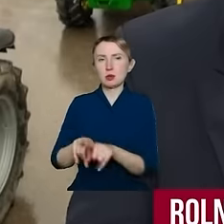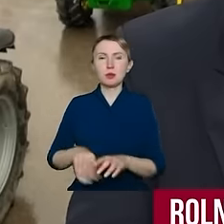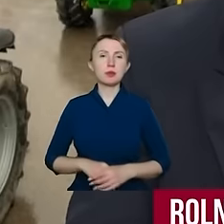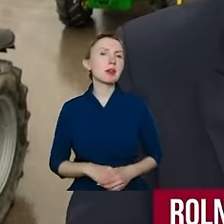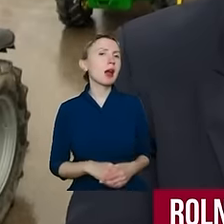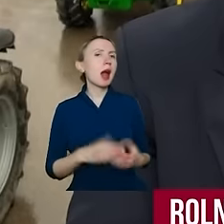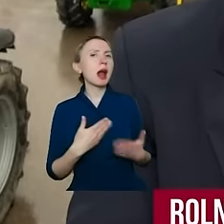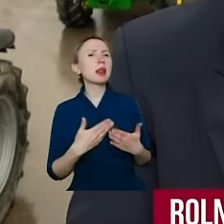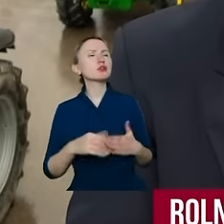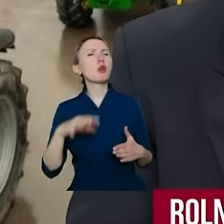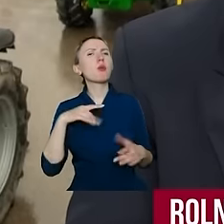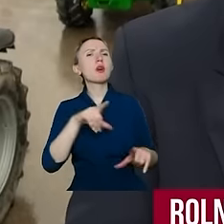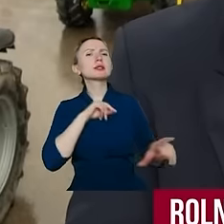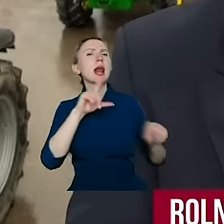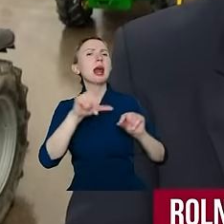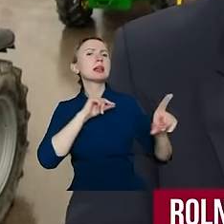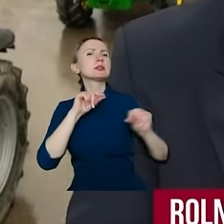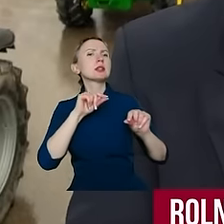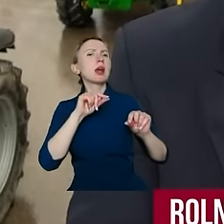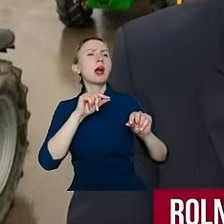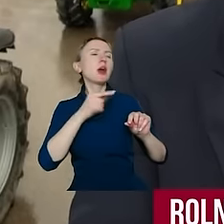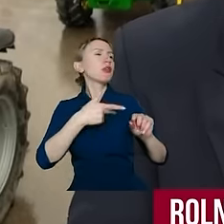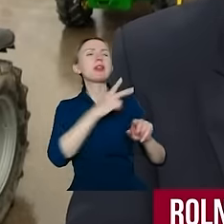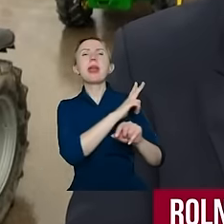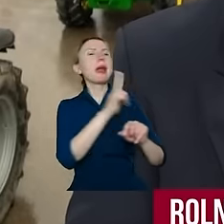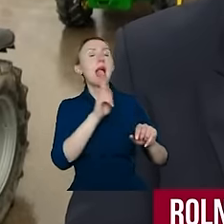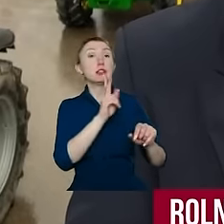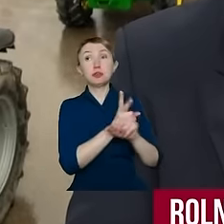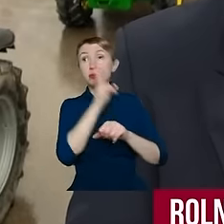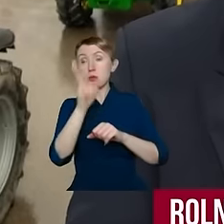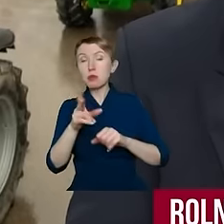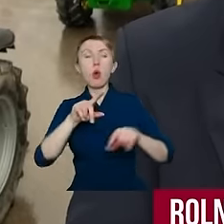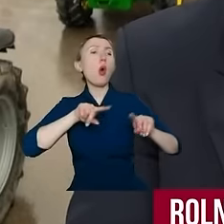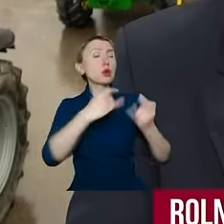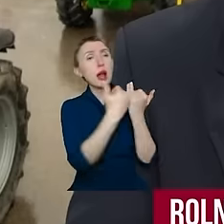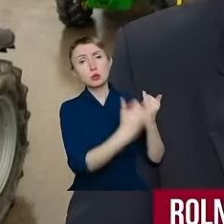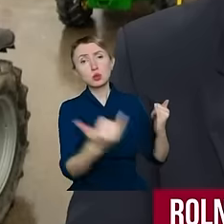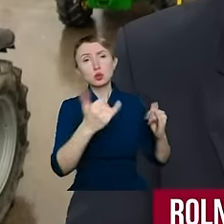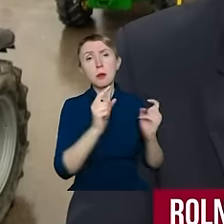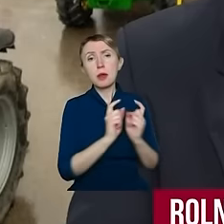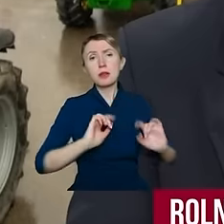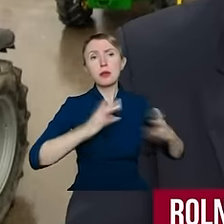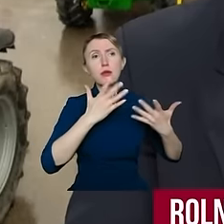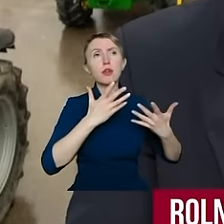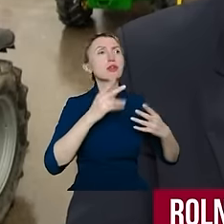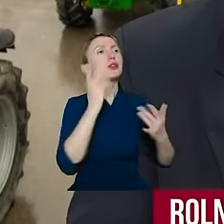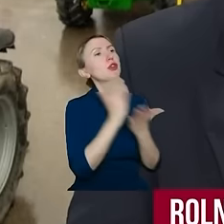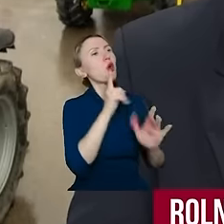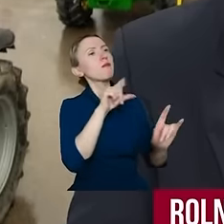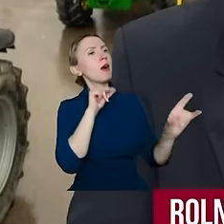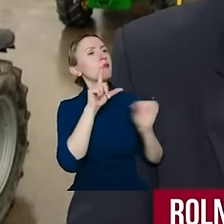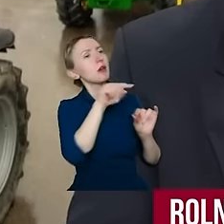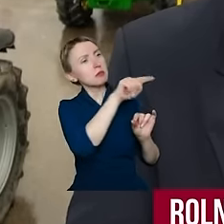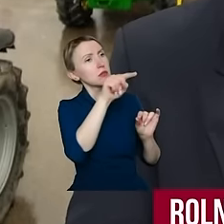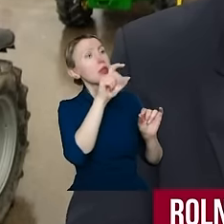do selekcji, takiej wstępnej selekcji? Nie wszyscy przedstawiciele różnych organizacji, które organizują manifestacje, zostali wpuszczeni. Zapowiadano